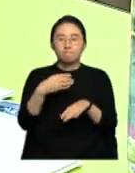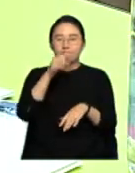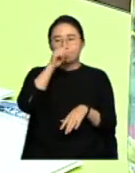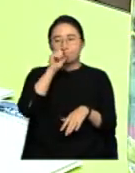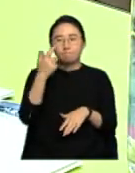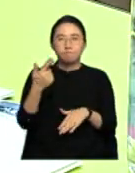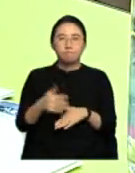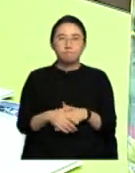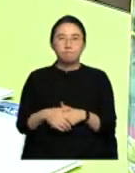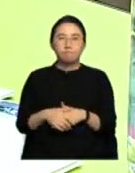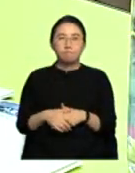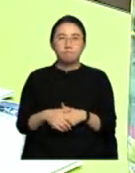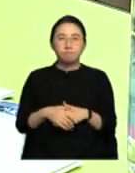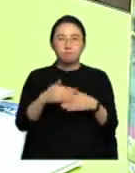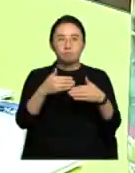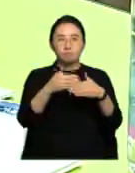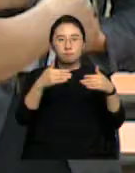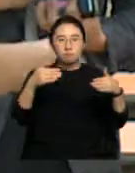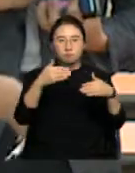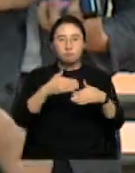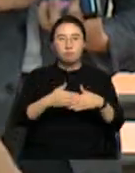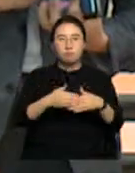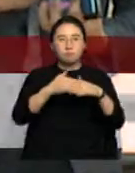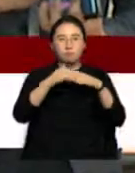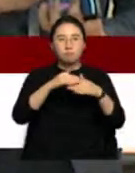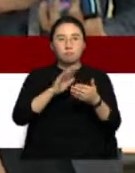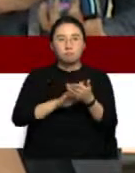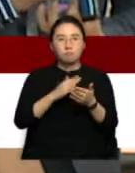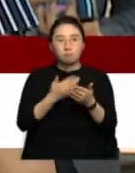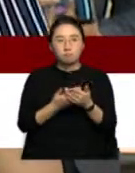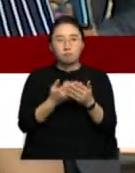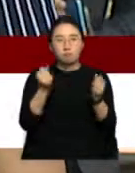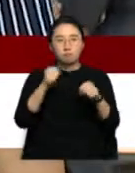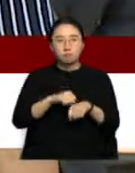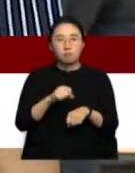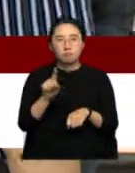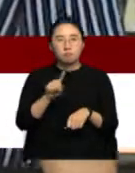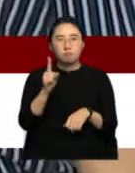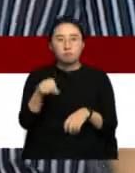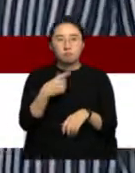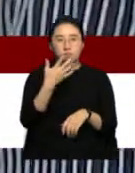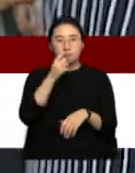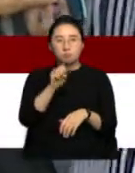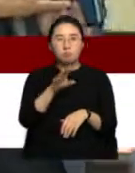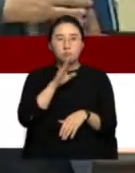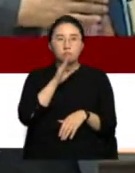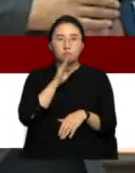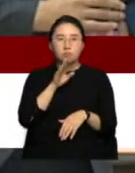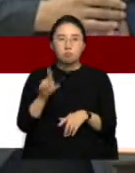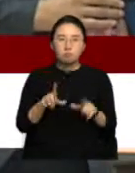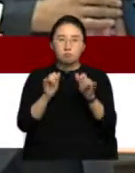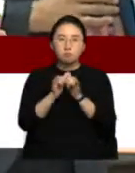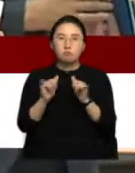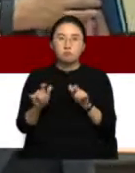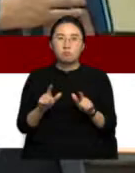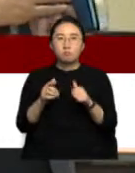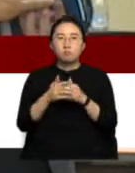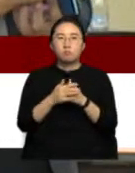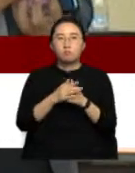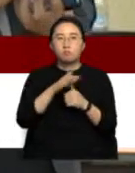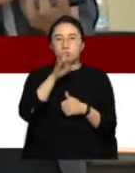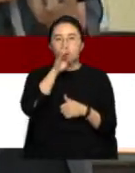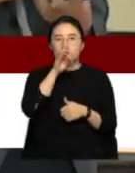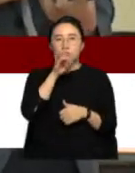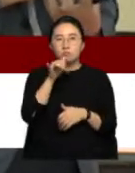냉랭했습니다. 담장 몇 개 허물고 보수하는데 돈이 몇백억이 들어가는 거지 실질적으로 구민이나 주민이 사는